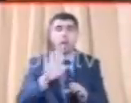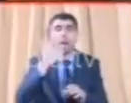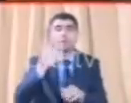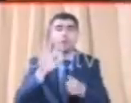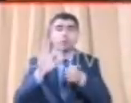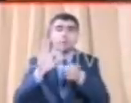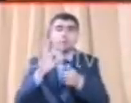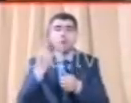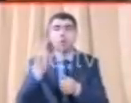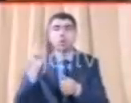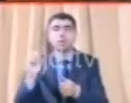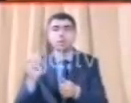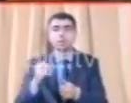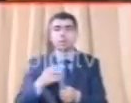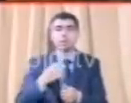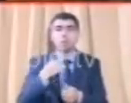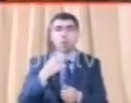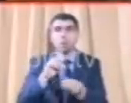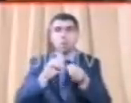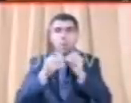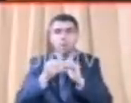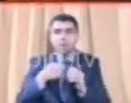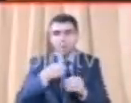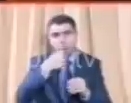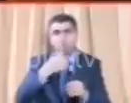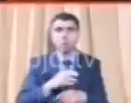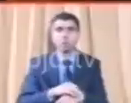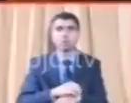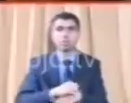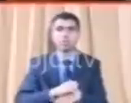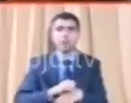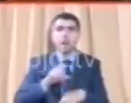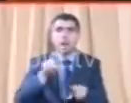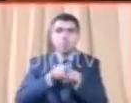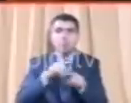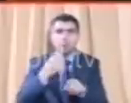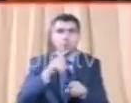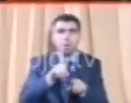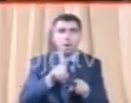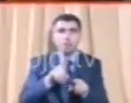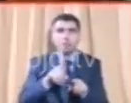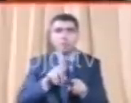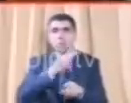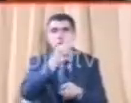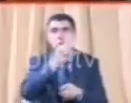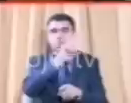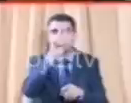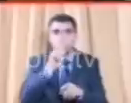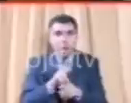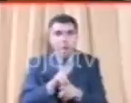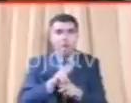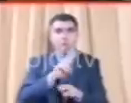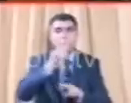5620. وبالتالي الاشكال المطروح ديال الاسئله الكتابيه في علاقتها مع تفعيل الفصل 100 من